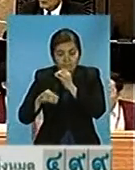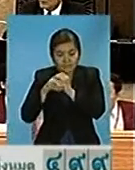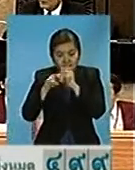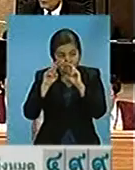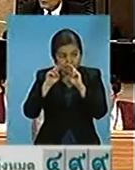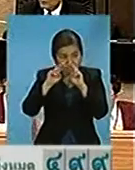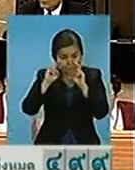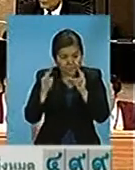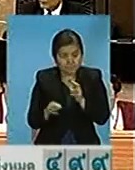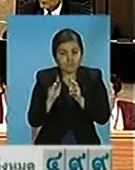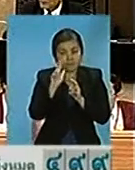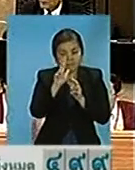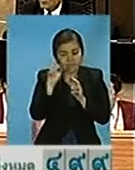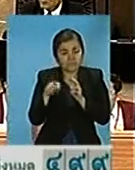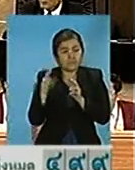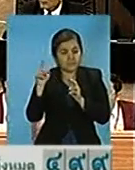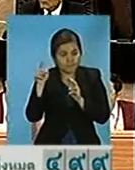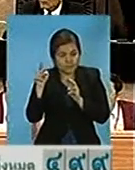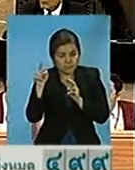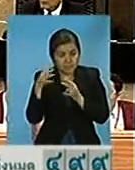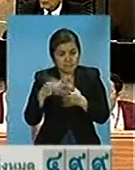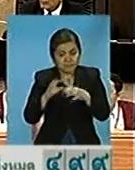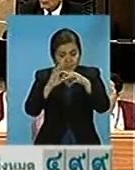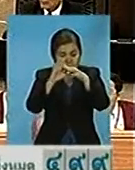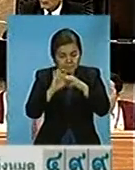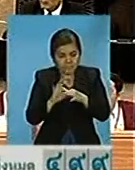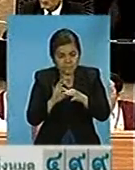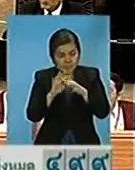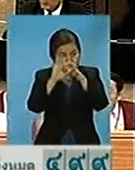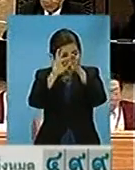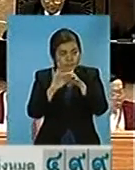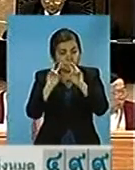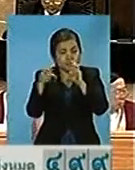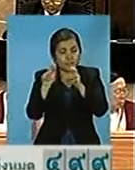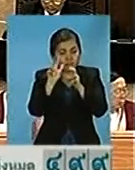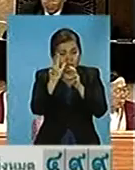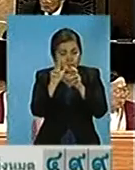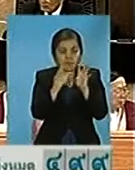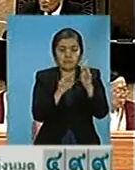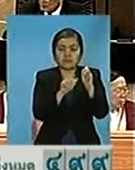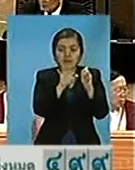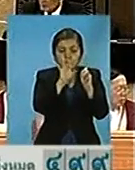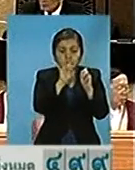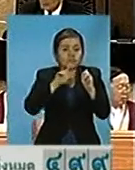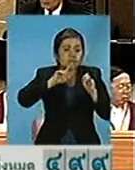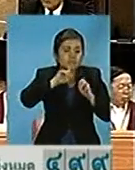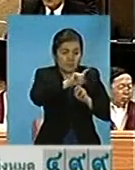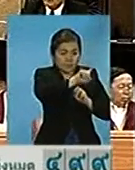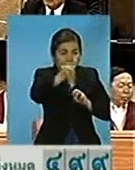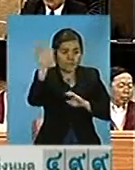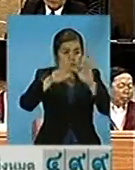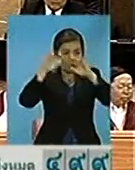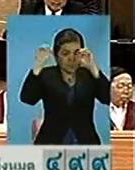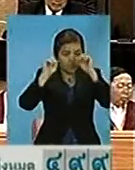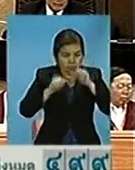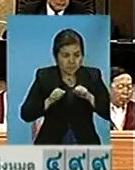ที่3/1ต่อจากวงเล็บที่3ในมาตรา8ผมจะขอมติที่ประชุมนะครับแต่ก่อนขอม